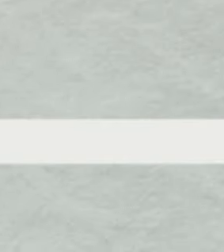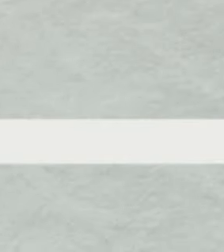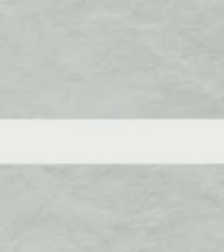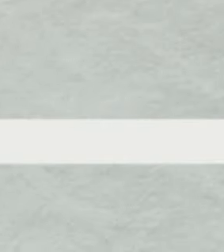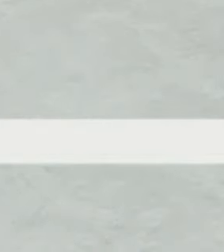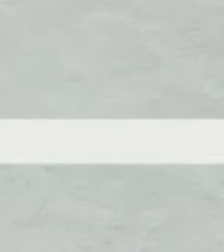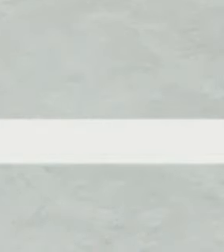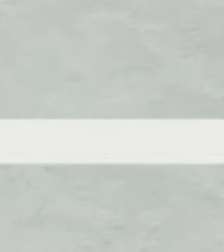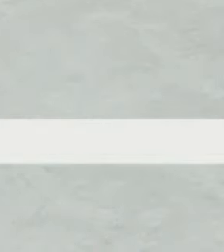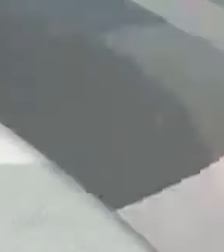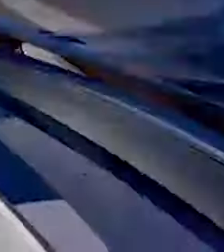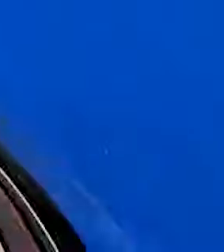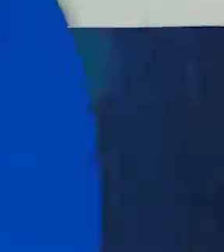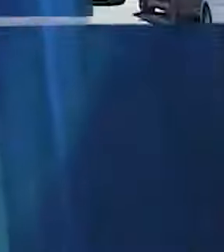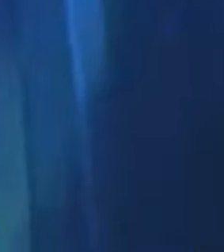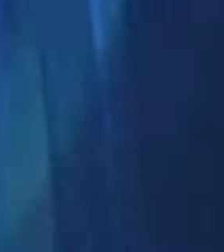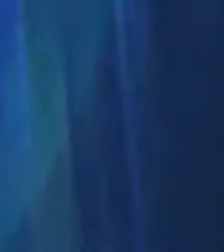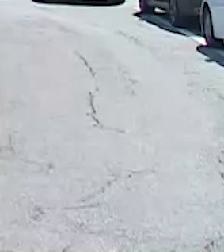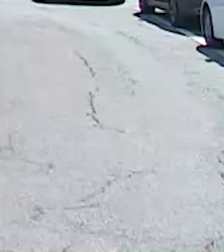넘어섰습니다